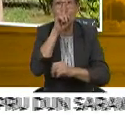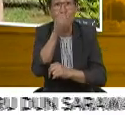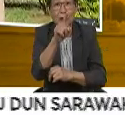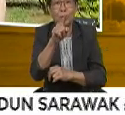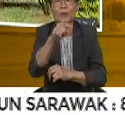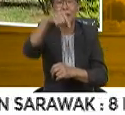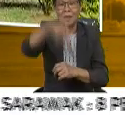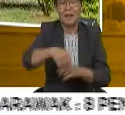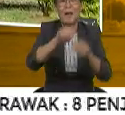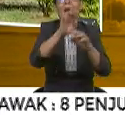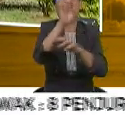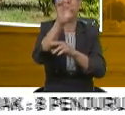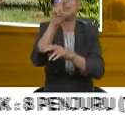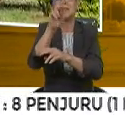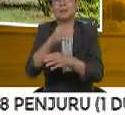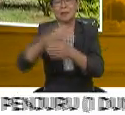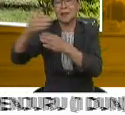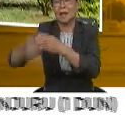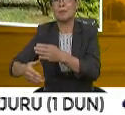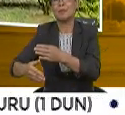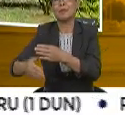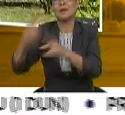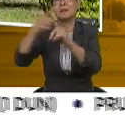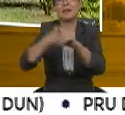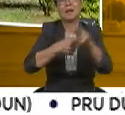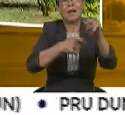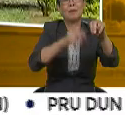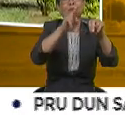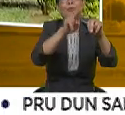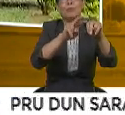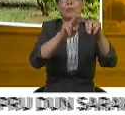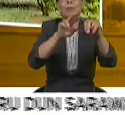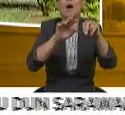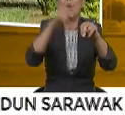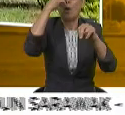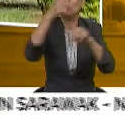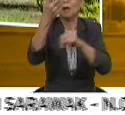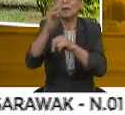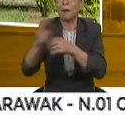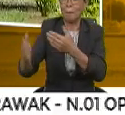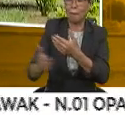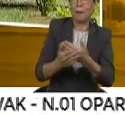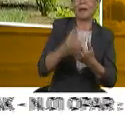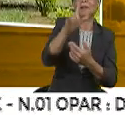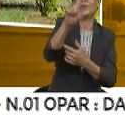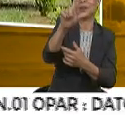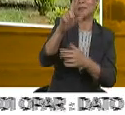kyanizka Joni dari n42 semua untuk apm4953 utama